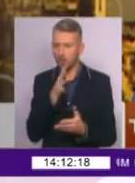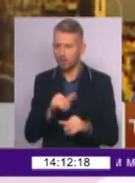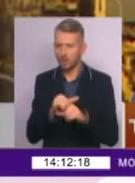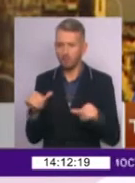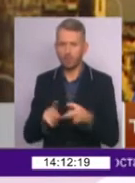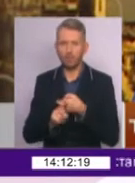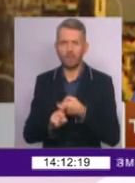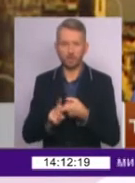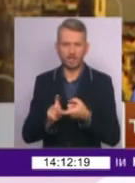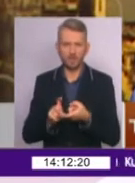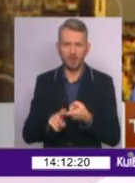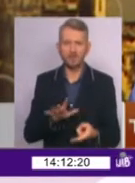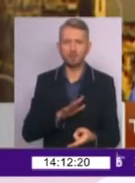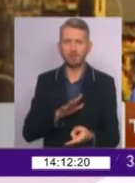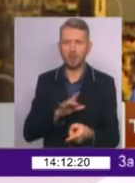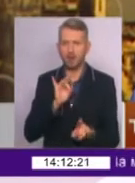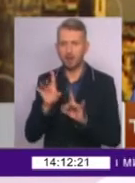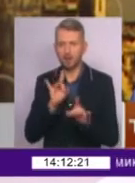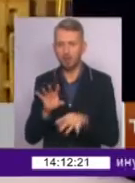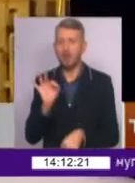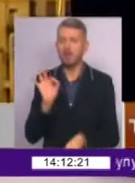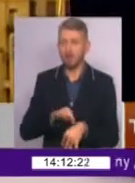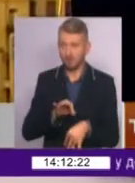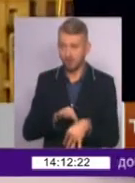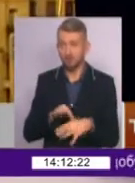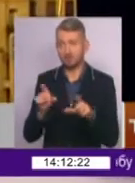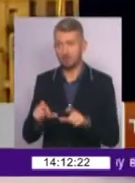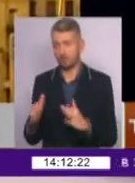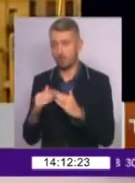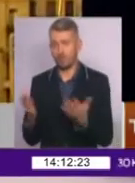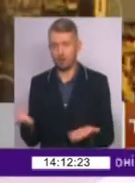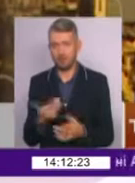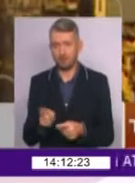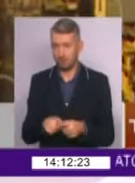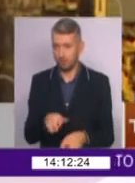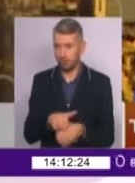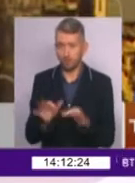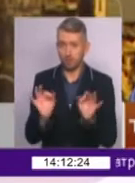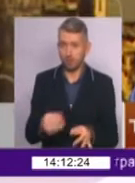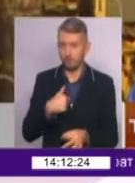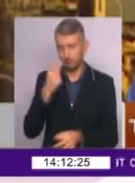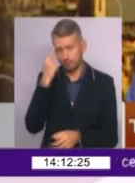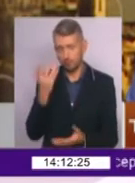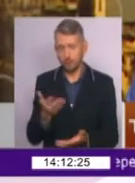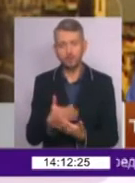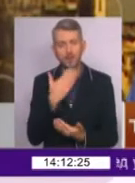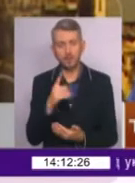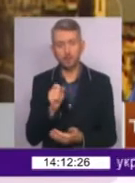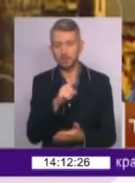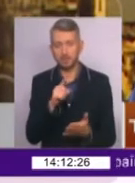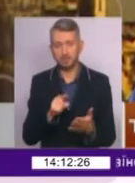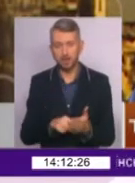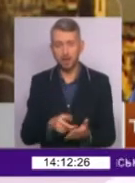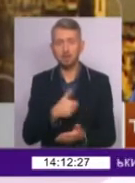вірусних інфекції була навіть реклама: захворів, сиди вдома. І абсолютно це правильно. Дякую вам за запитання.